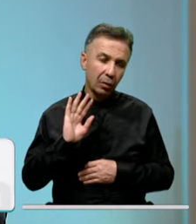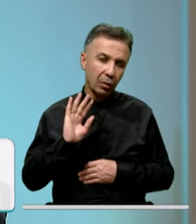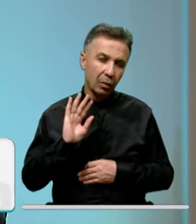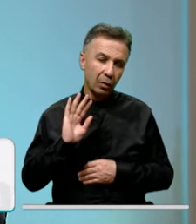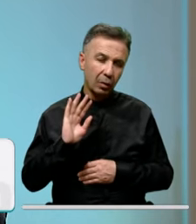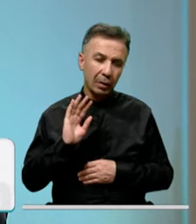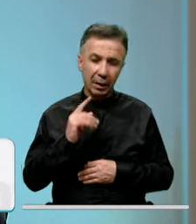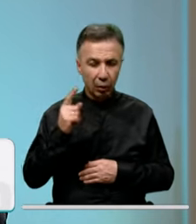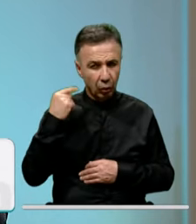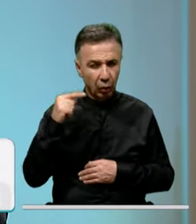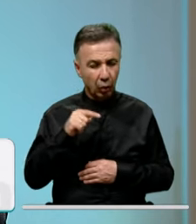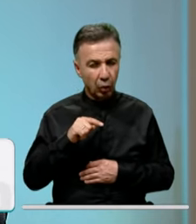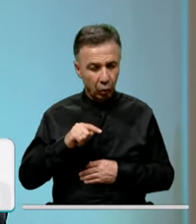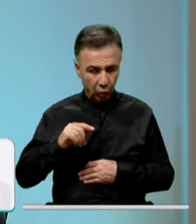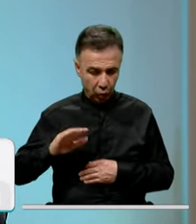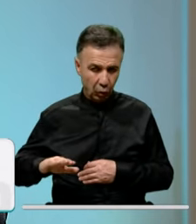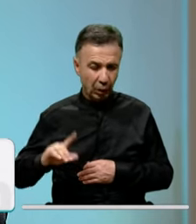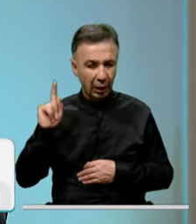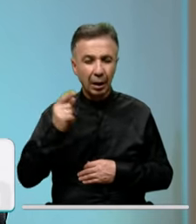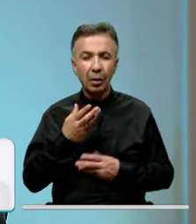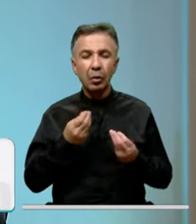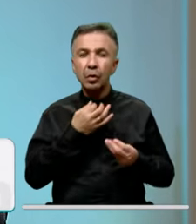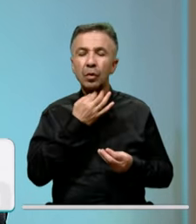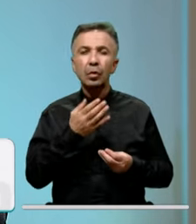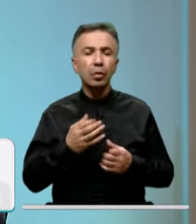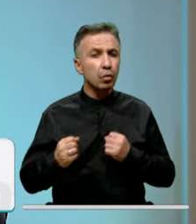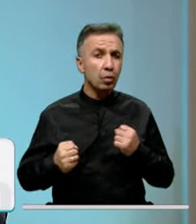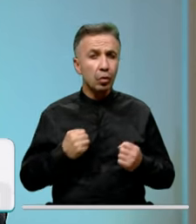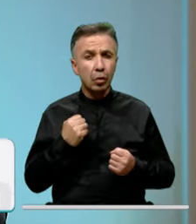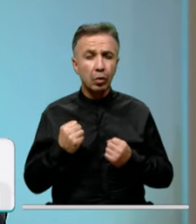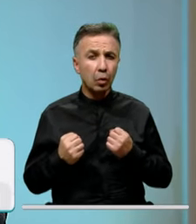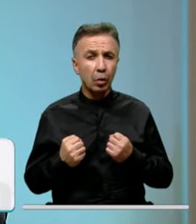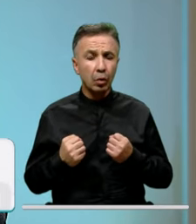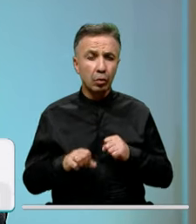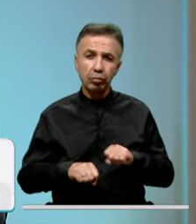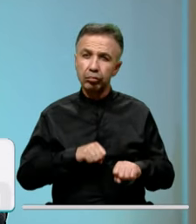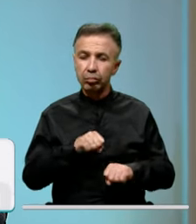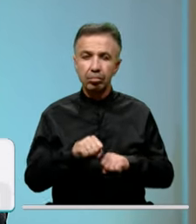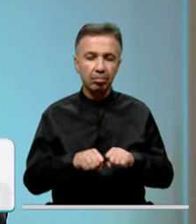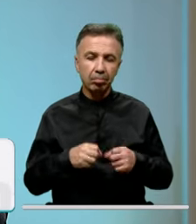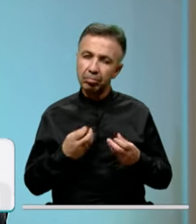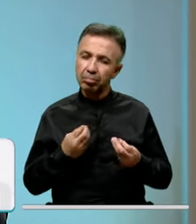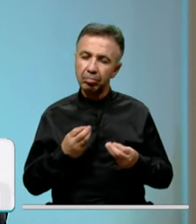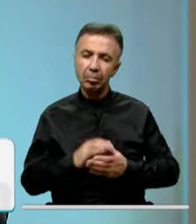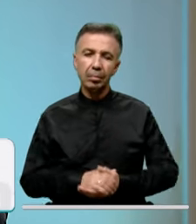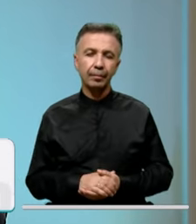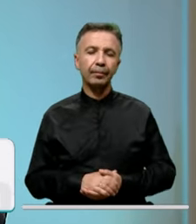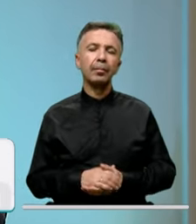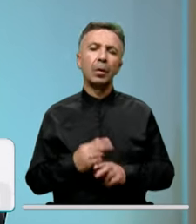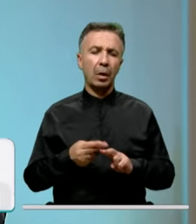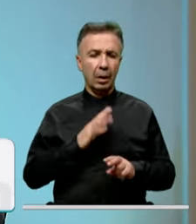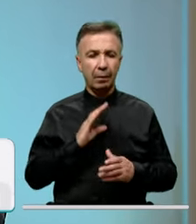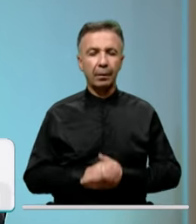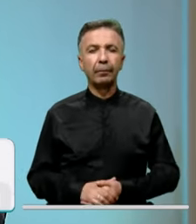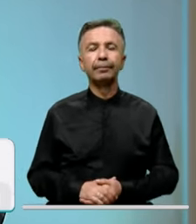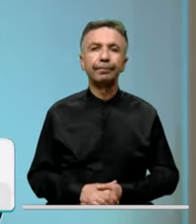düşündük ve bu çocuk o çocuk dedi. Allah'a çok şükür sağlıklı koşuyor, oynuyor, bisiklet biniyor. Elhamdülillah. Binaenaleyh. Bu örnekler de var yani, bunu